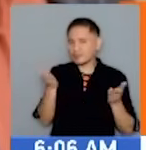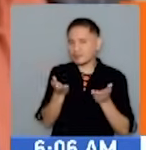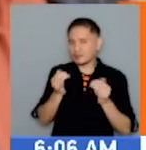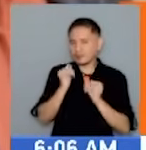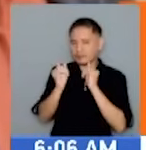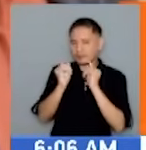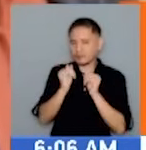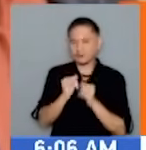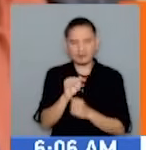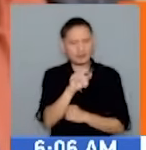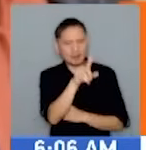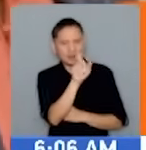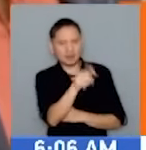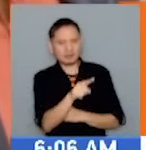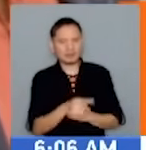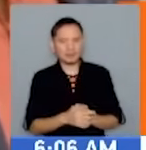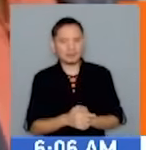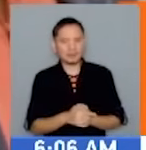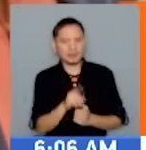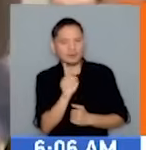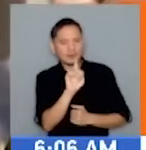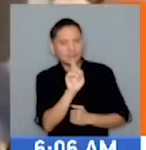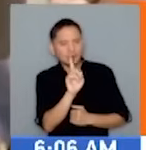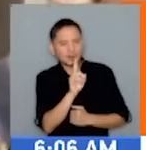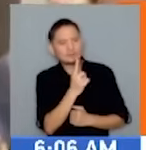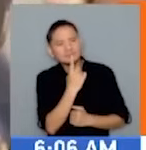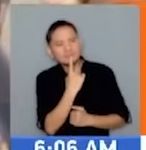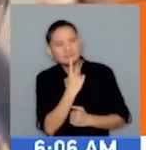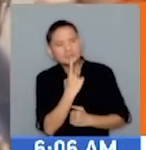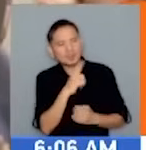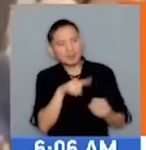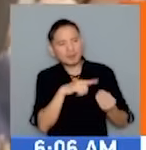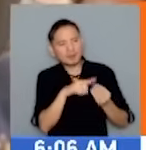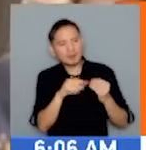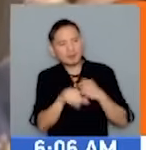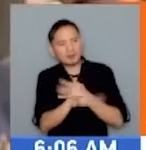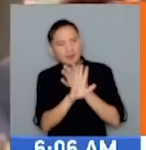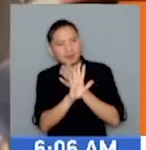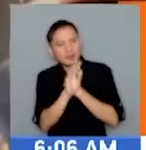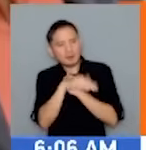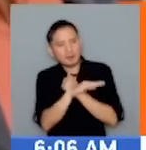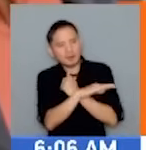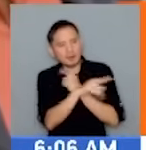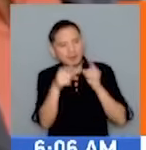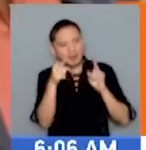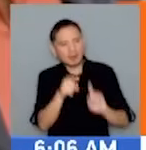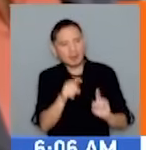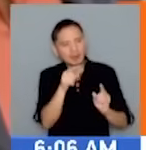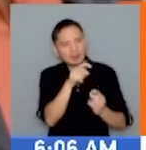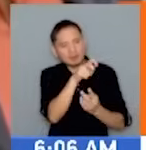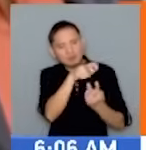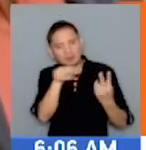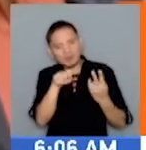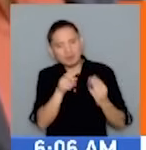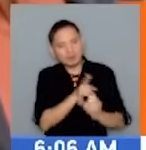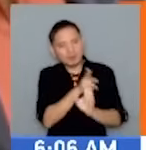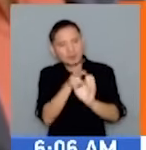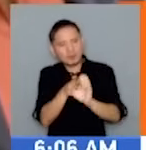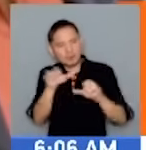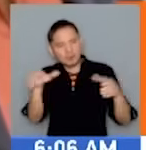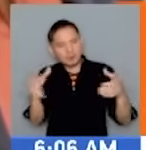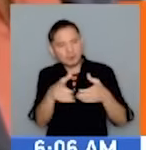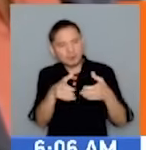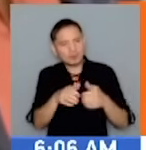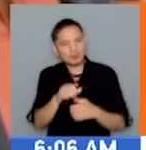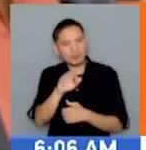Davao, lumipat daw po sa camp ni Speaker Romualdez. Any reaction po? Sinag Vice Governor Dayang Hirang, yung mga board member niyo ma'am,